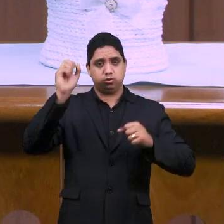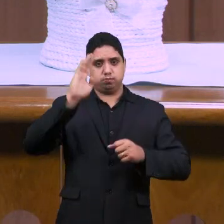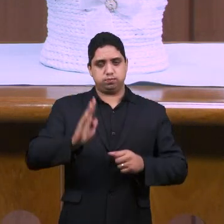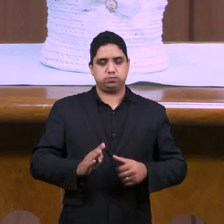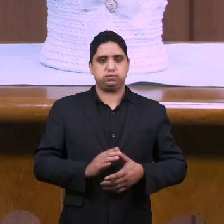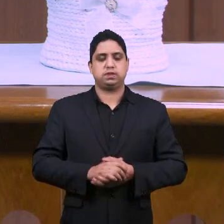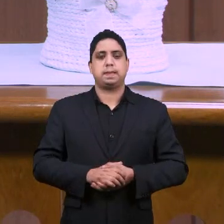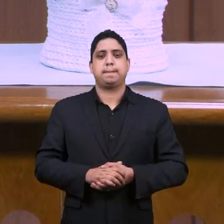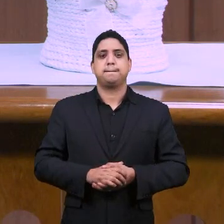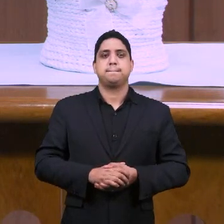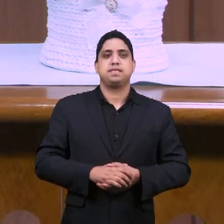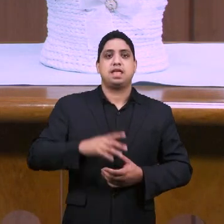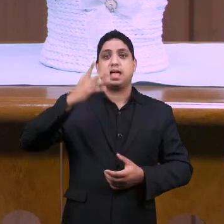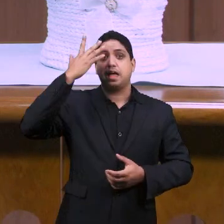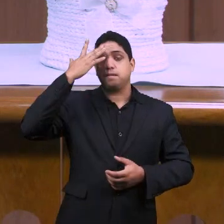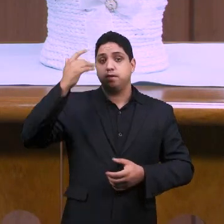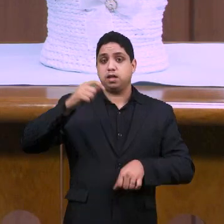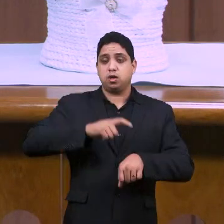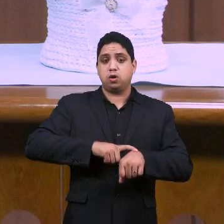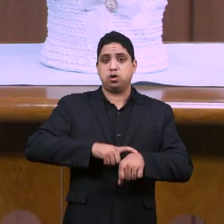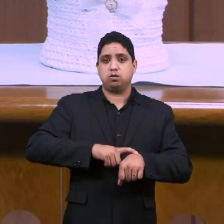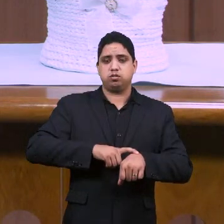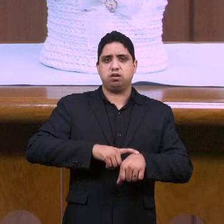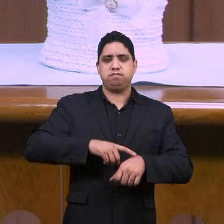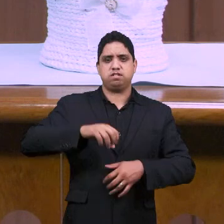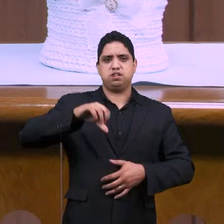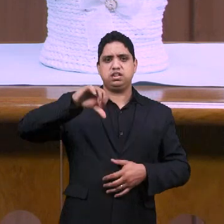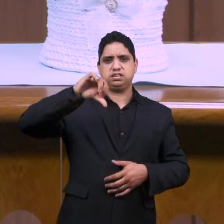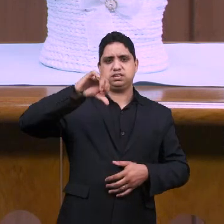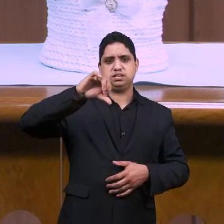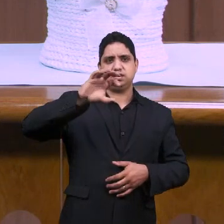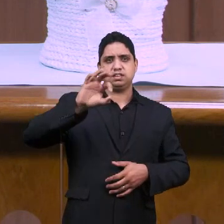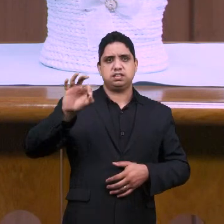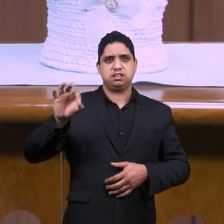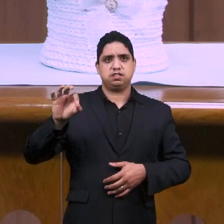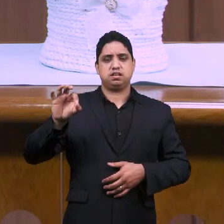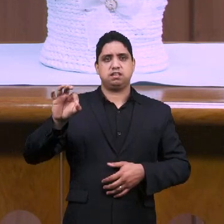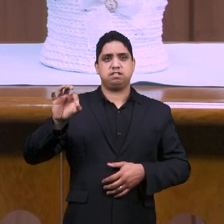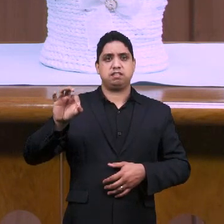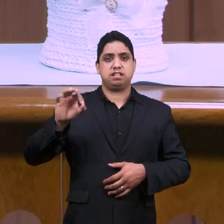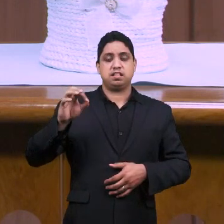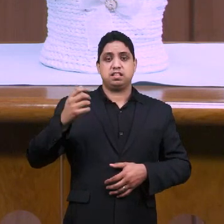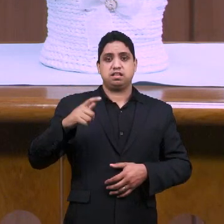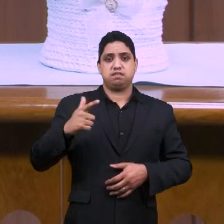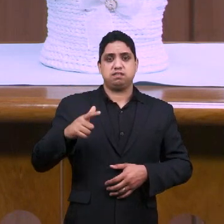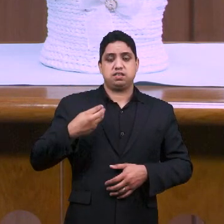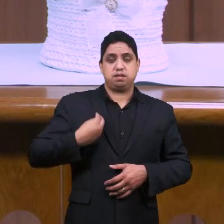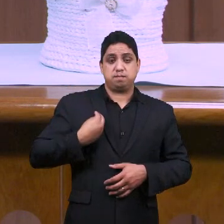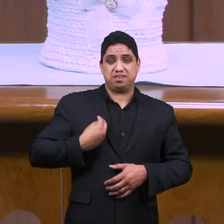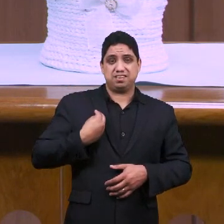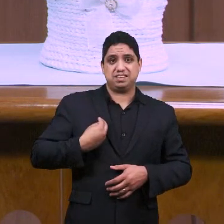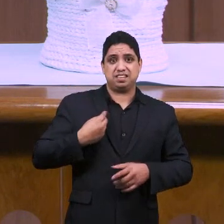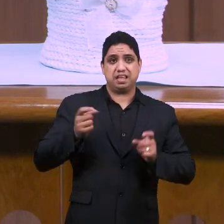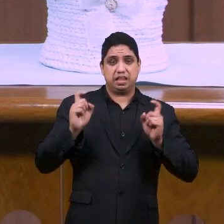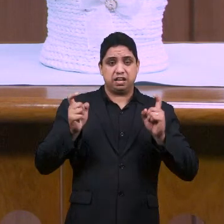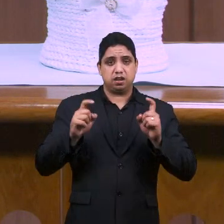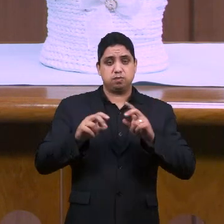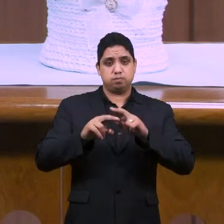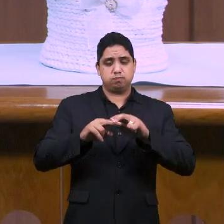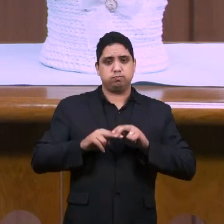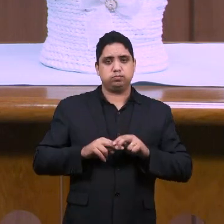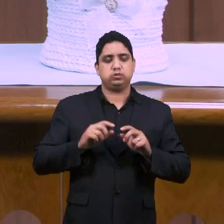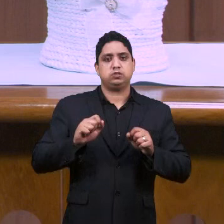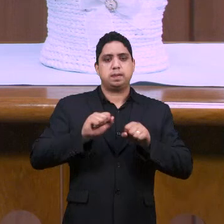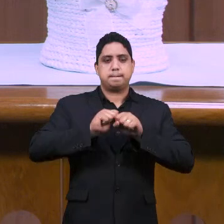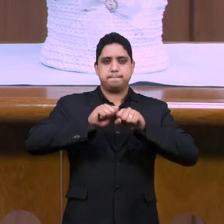et l'étranger. Demain, à 21 heures, il y aura l'Évangile sans frontières, le live d'Évangile sans frontières.